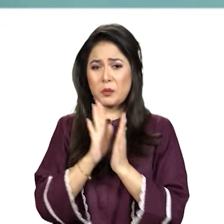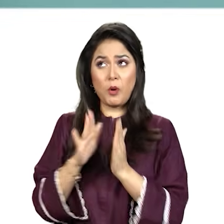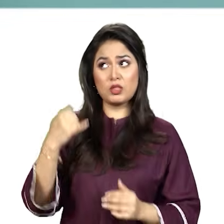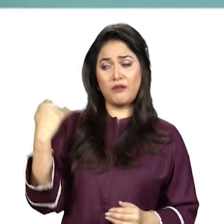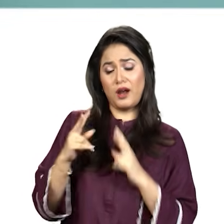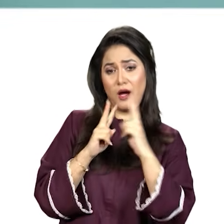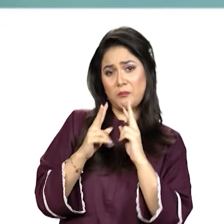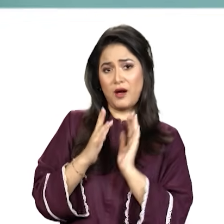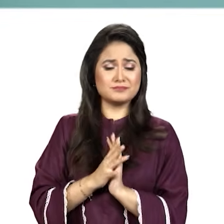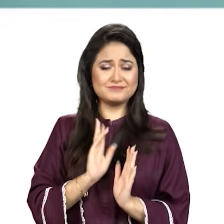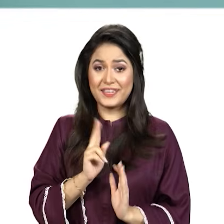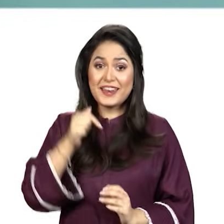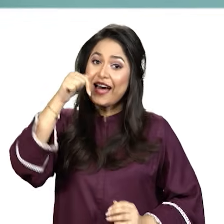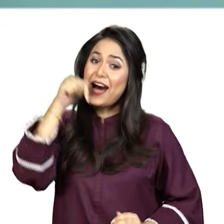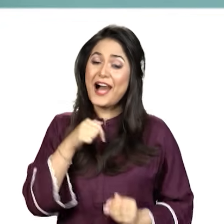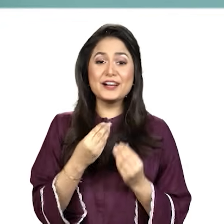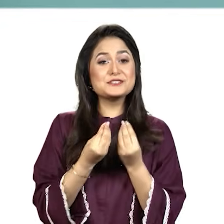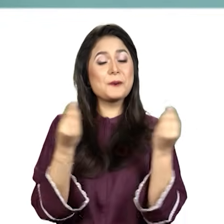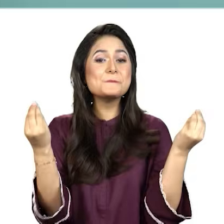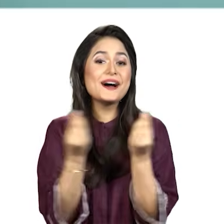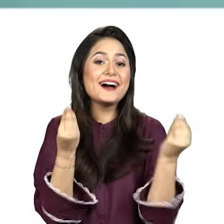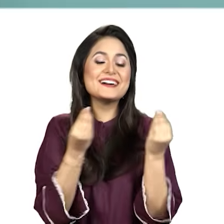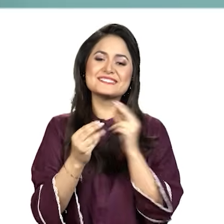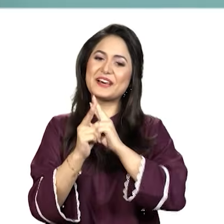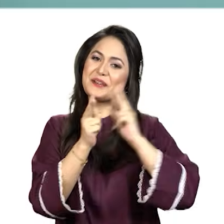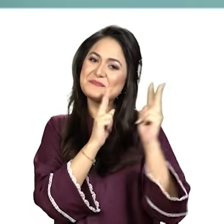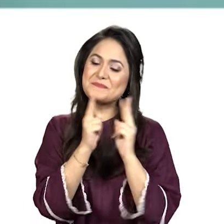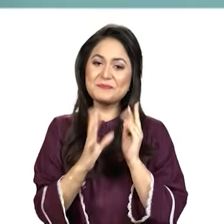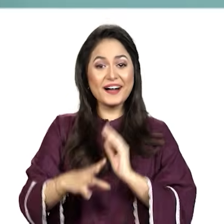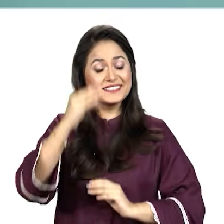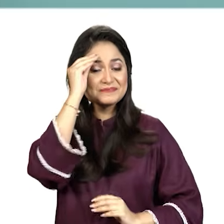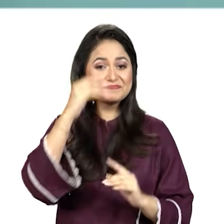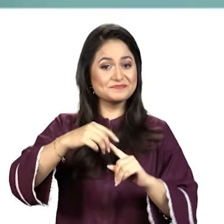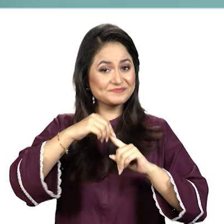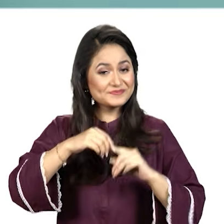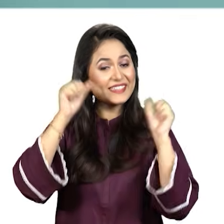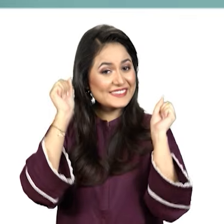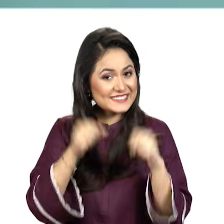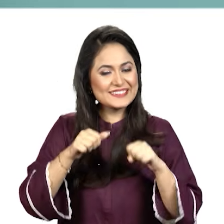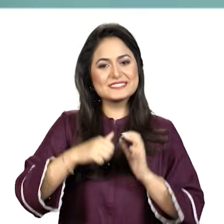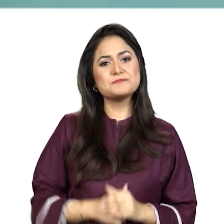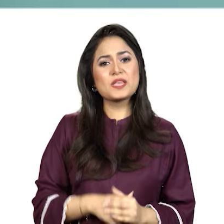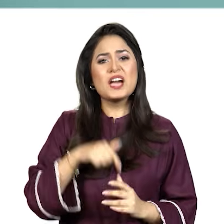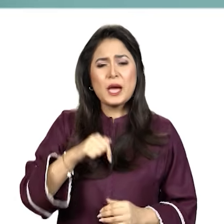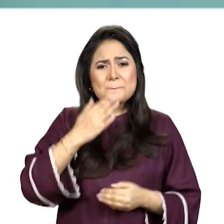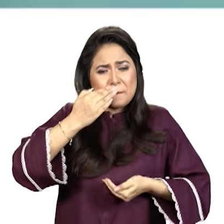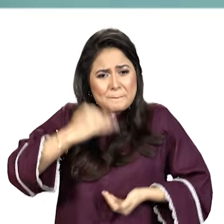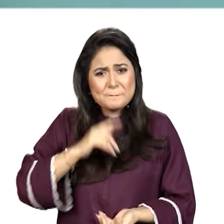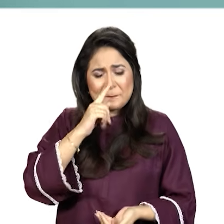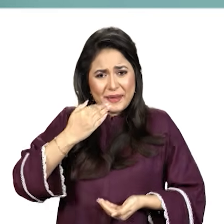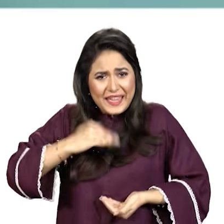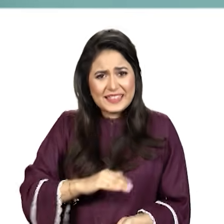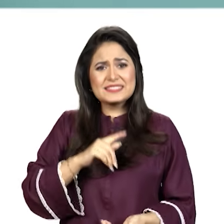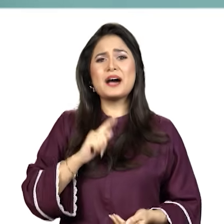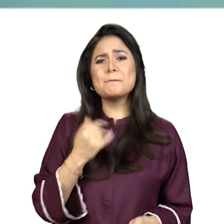टॉपिक समझा जाता है। लेकिन आज हम आम लफ्जों में प्लासेंटा को समझने की कोशिश करते हैं। बेसिकली खवातीन के प्रेगनेंसी टेस्ट के